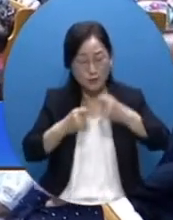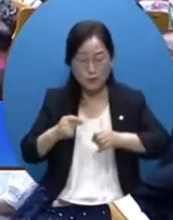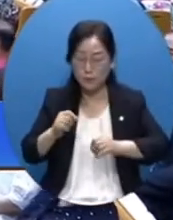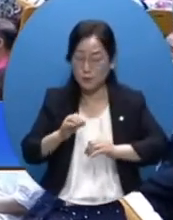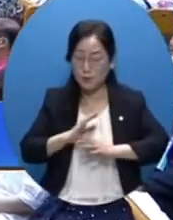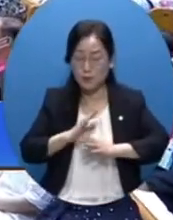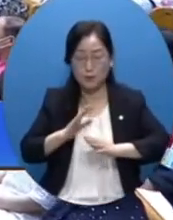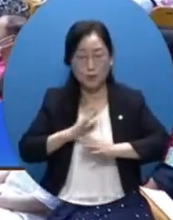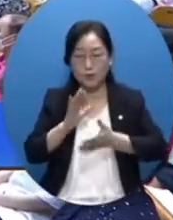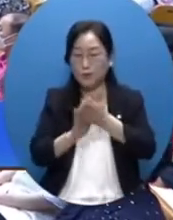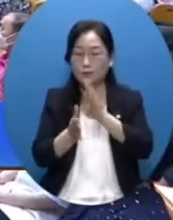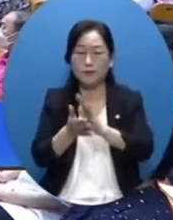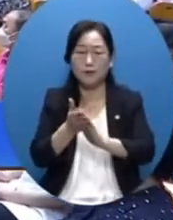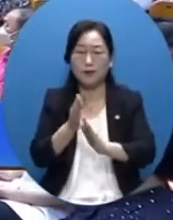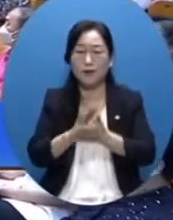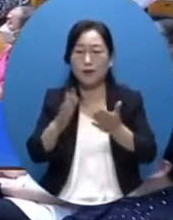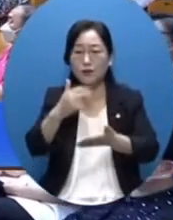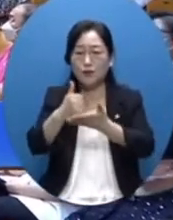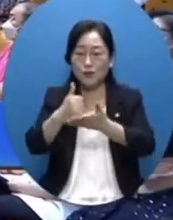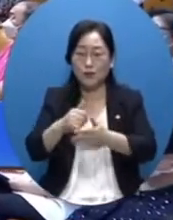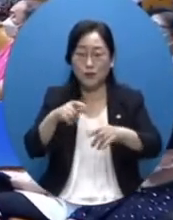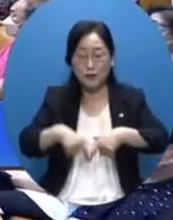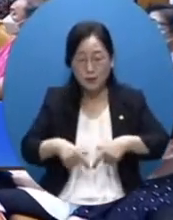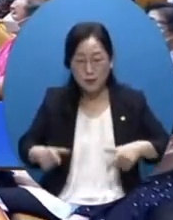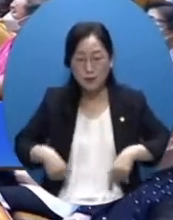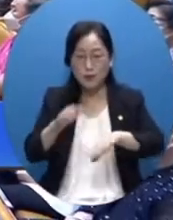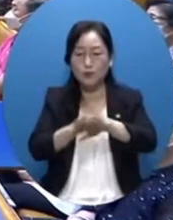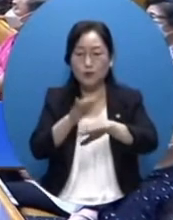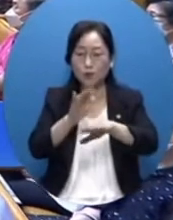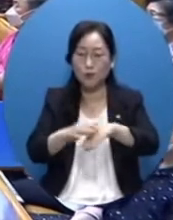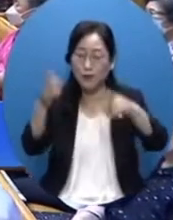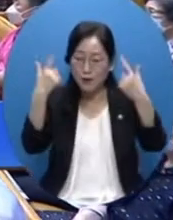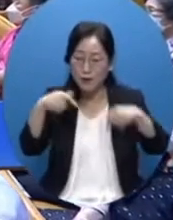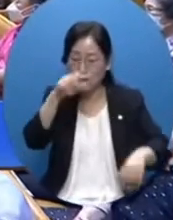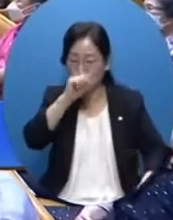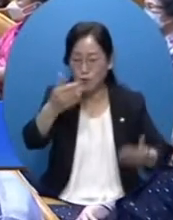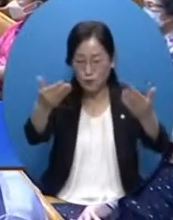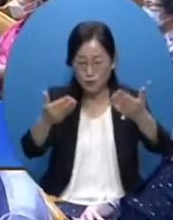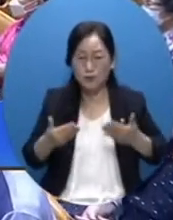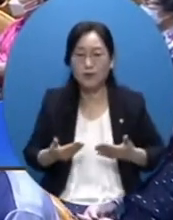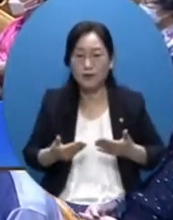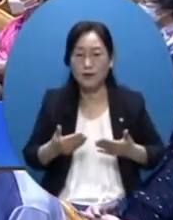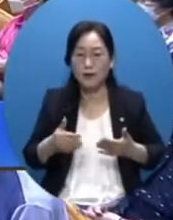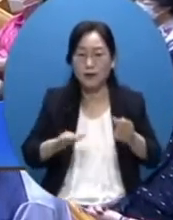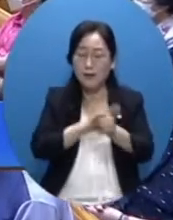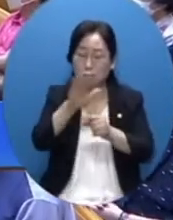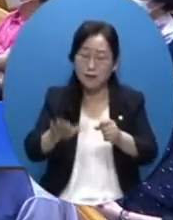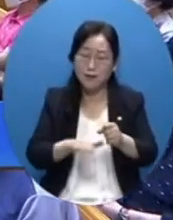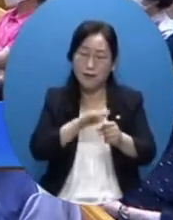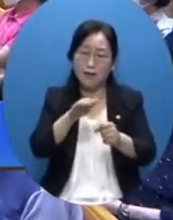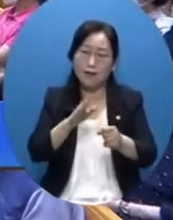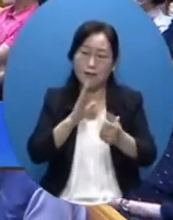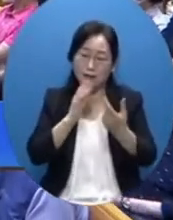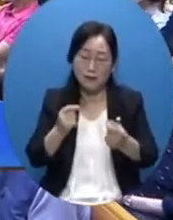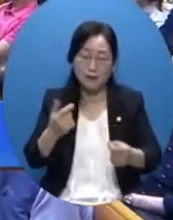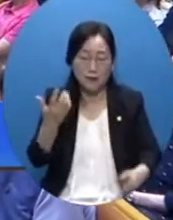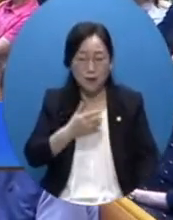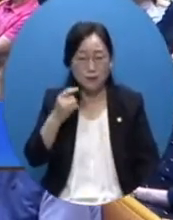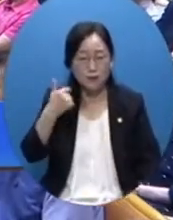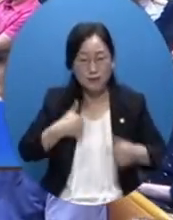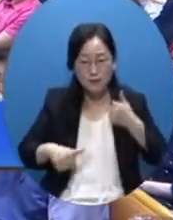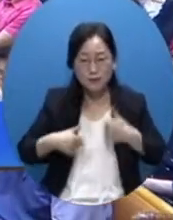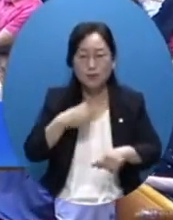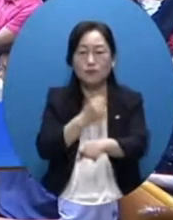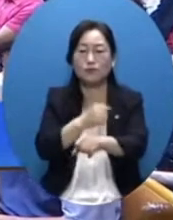뭐 두려움 없네 내 주님의 그 자비로운 손길 항상 좋은것 주 시도다 사랑 스레 아픔과 기쁨을 수고와